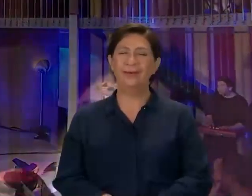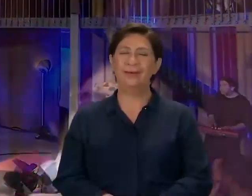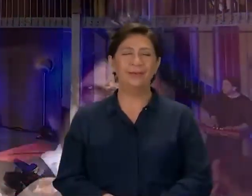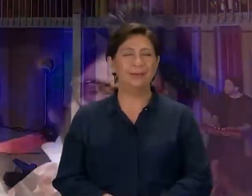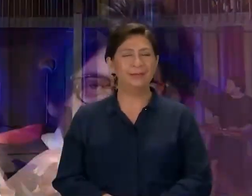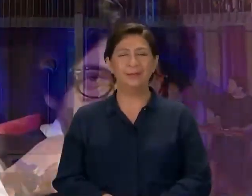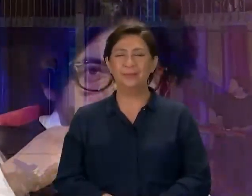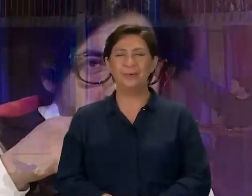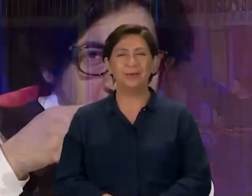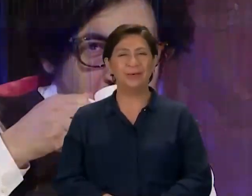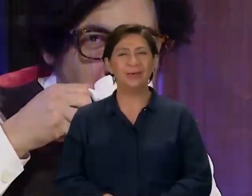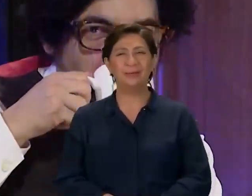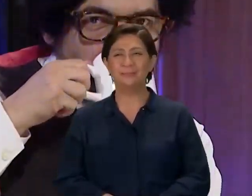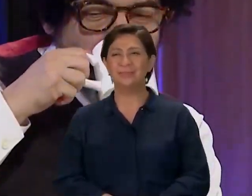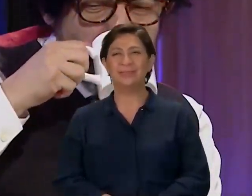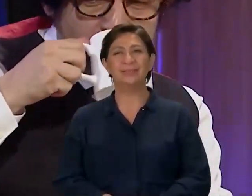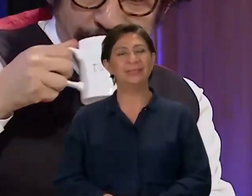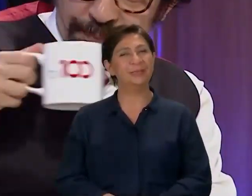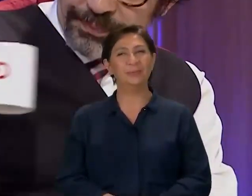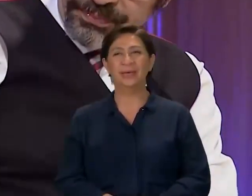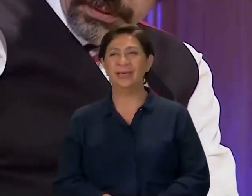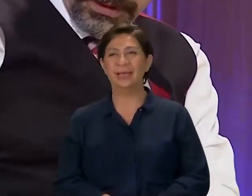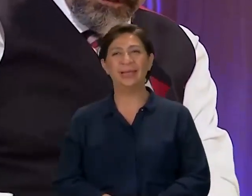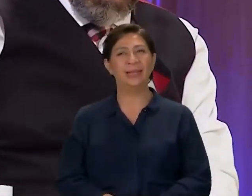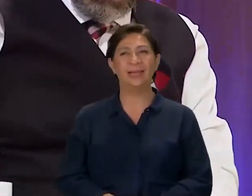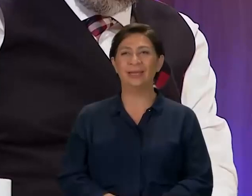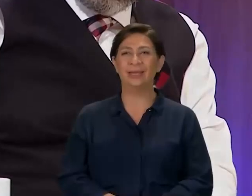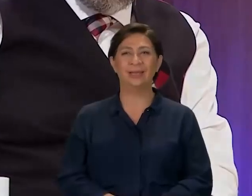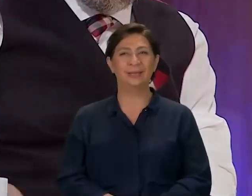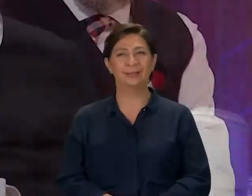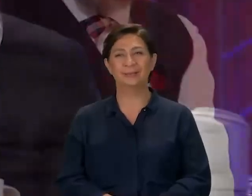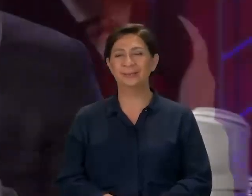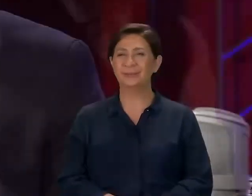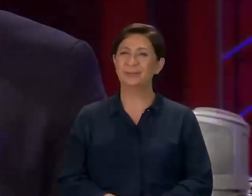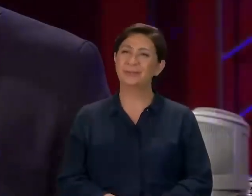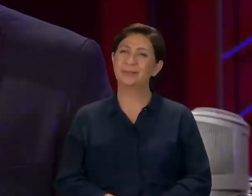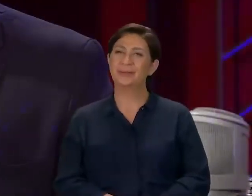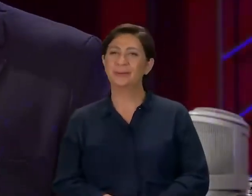Μη μιλάς, δεν είναι απαραίτητο.